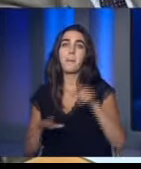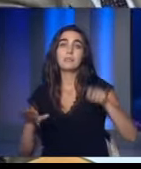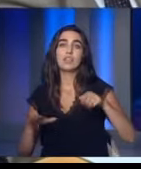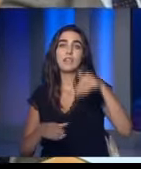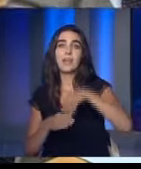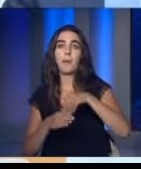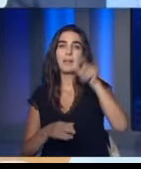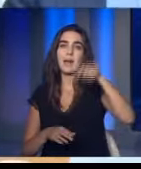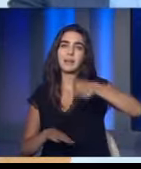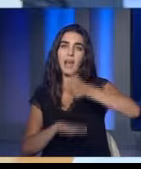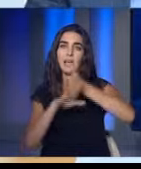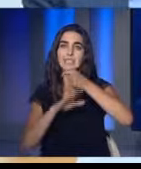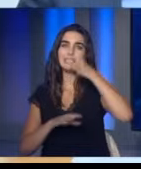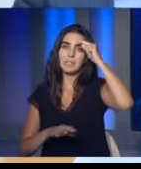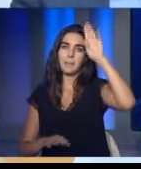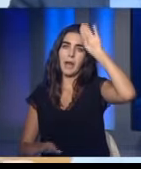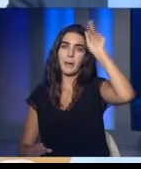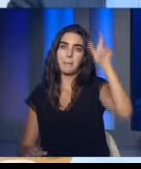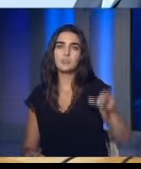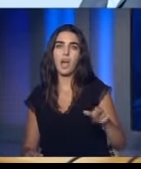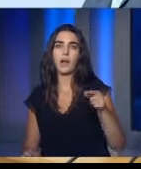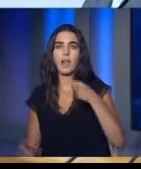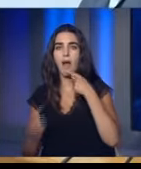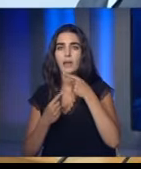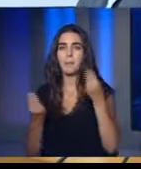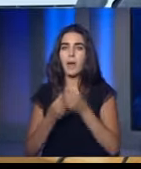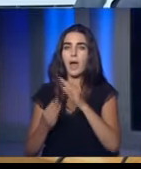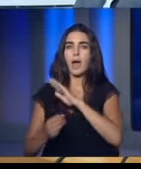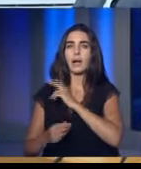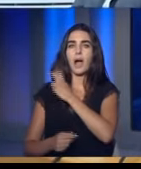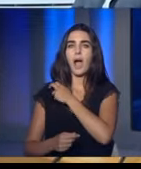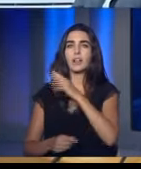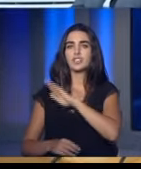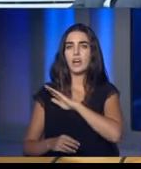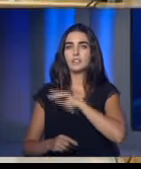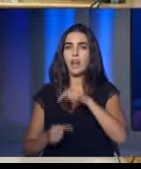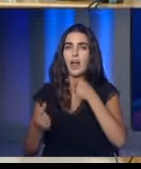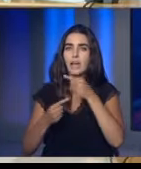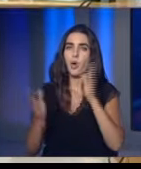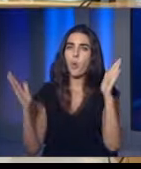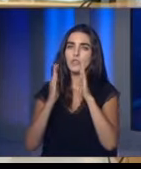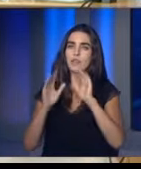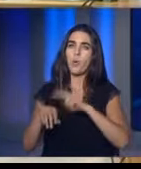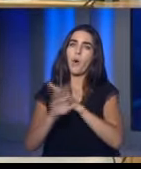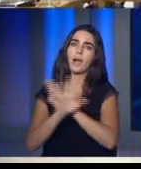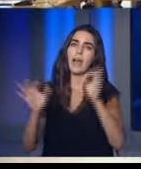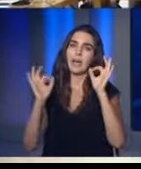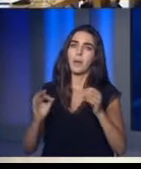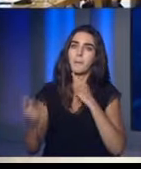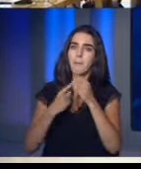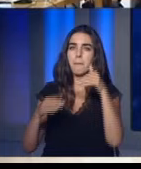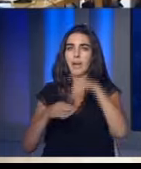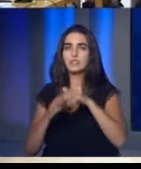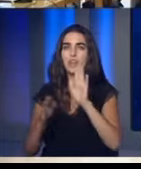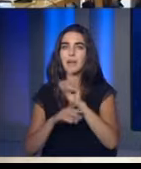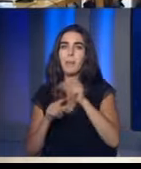عقدت جلسة اليوم في المجلس النيابي برئاسة النائب جهاد الصمد وحضور النواب الأعضاء وقائد الجيش، استمعت